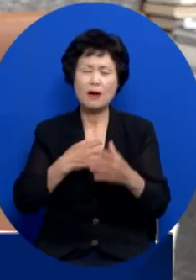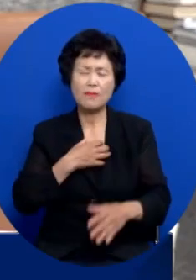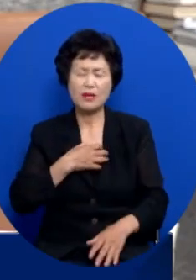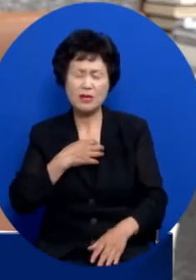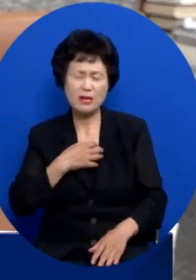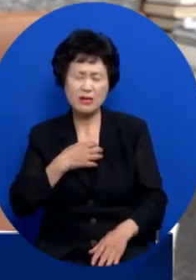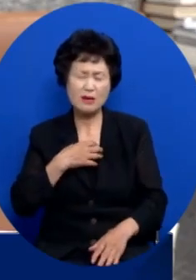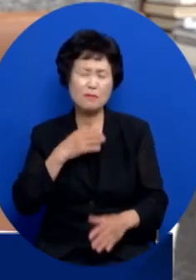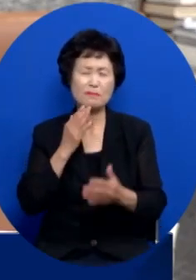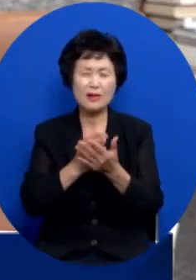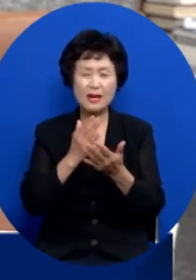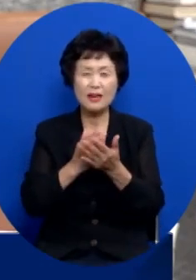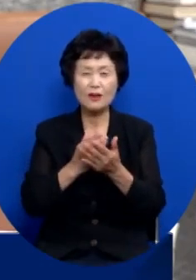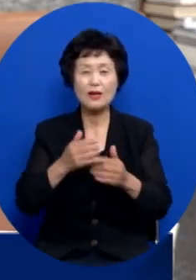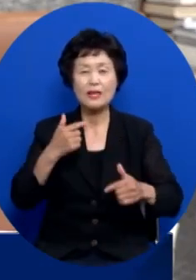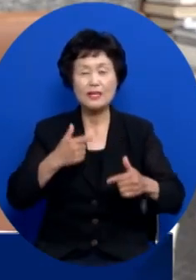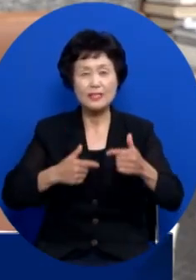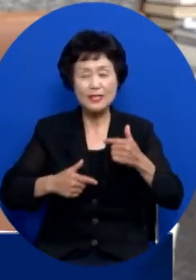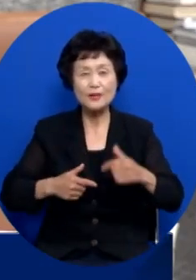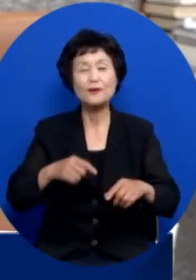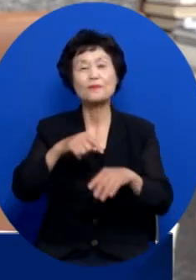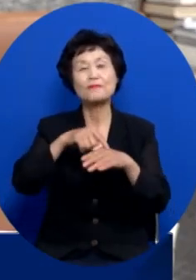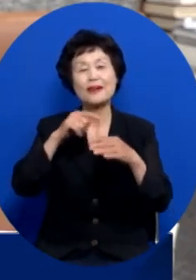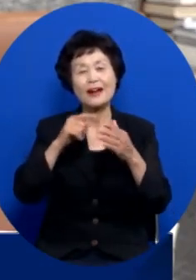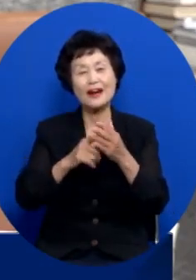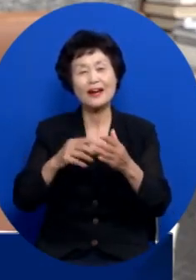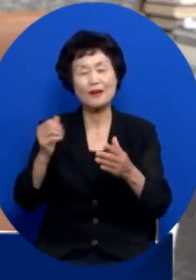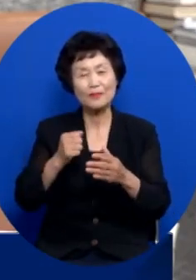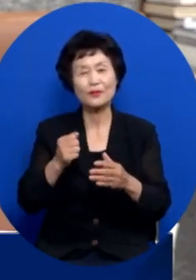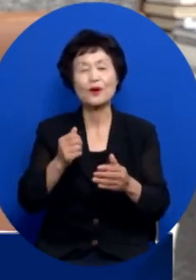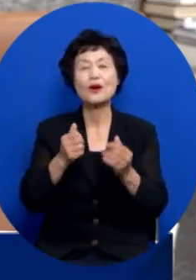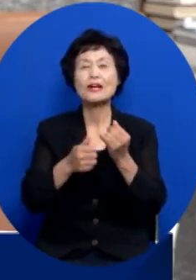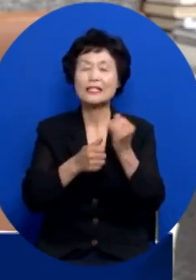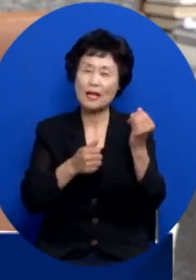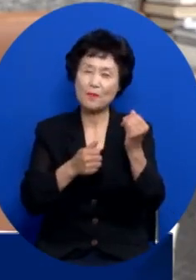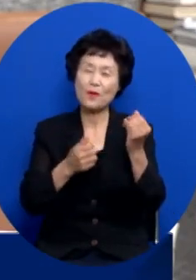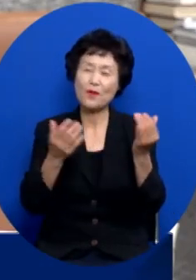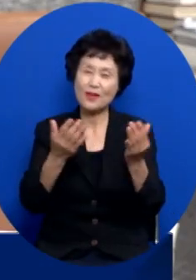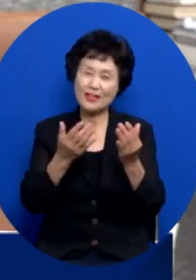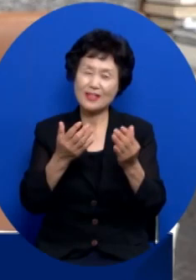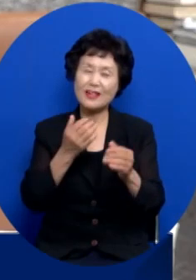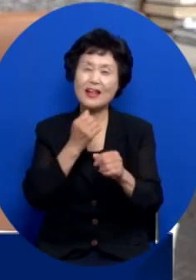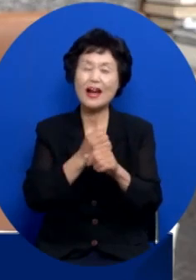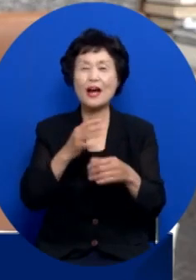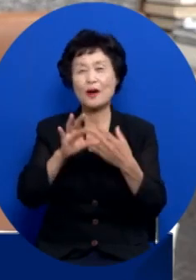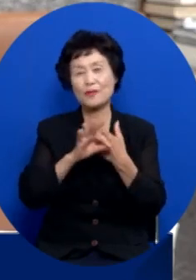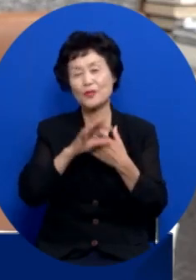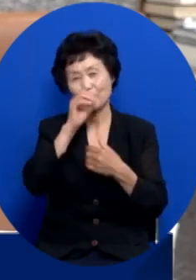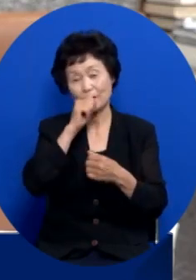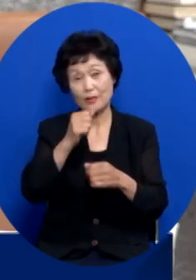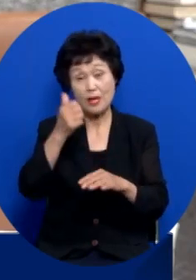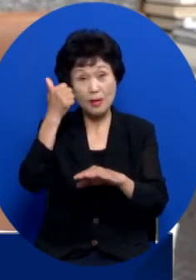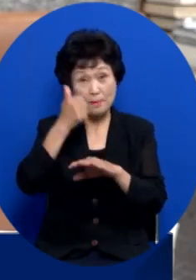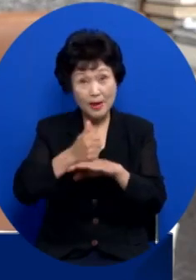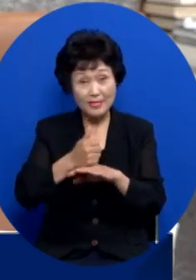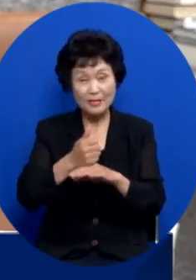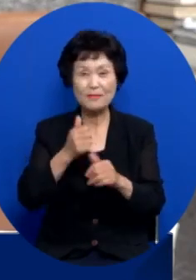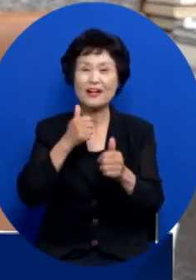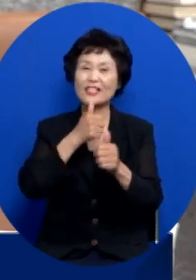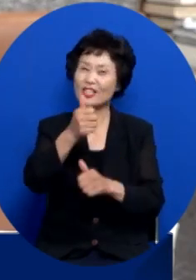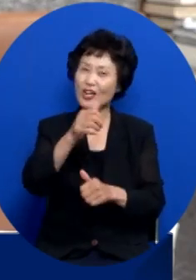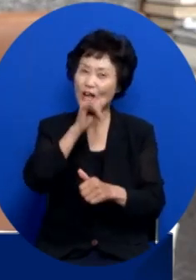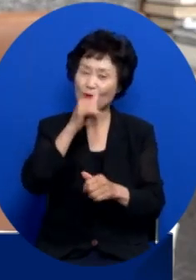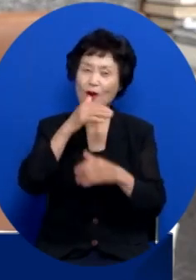기쁜 마음으로 이 사모의 길을 갔으면 좋겠습니다. 최후의 승리가 기다리고 있고 하나님이 상급으로 갚아줄